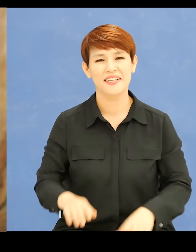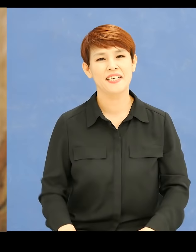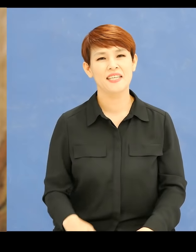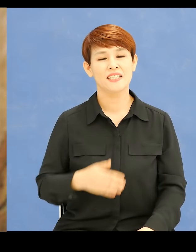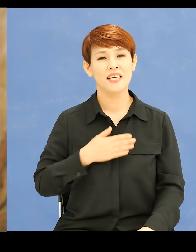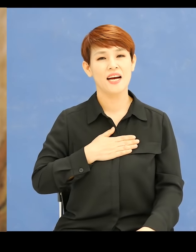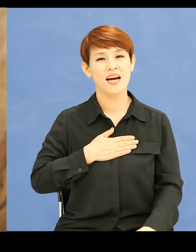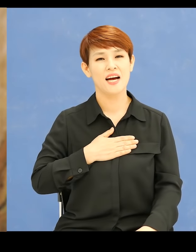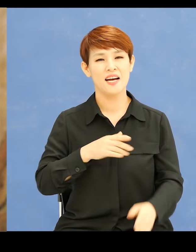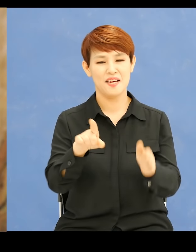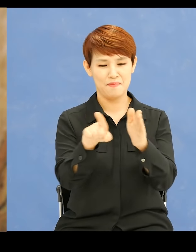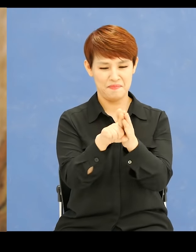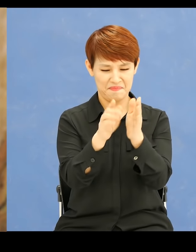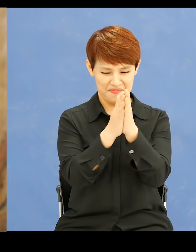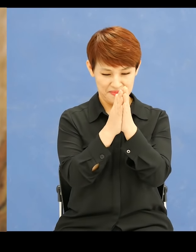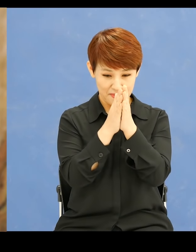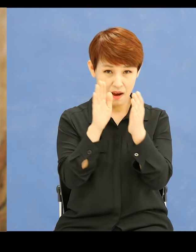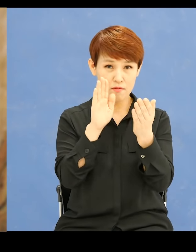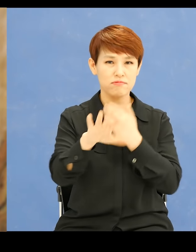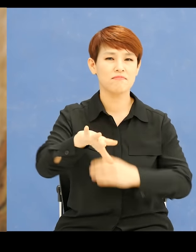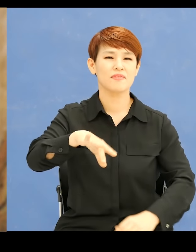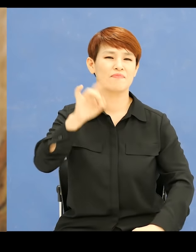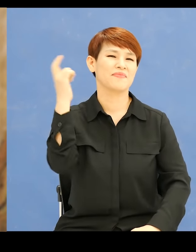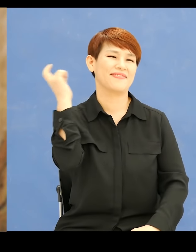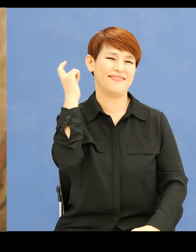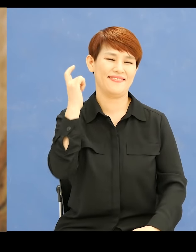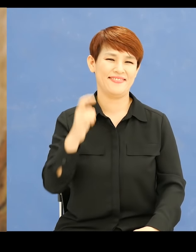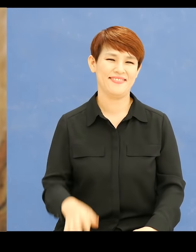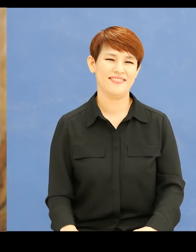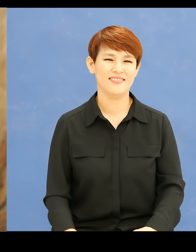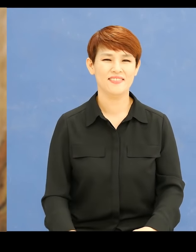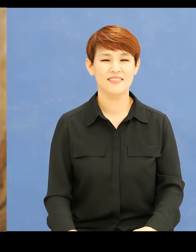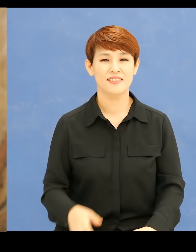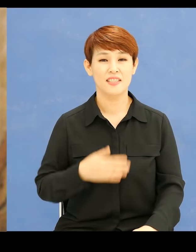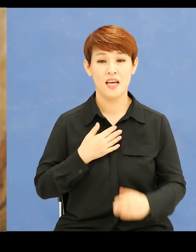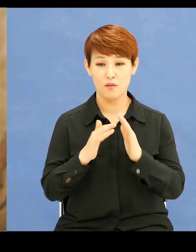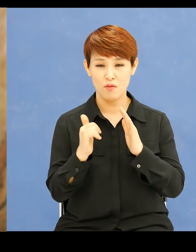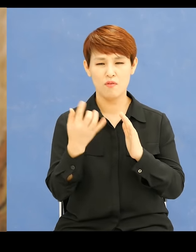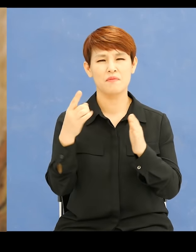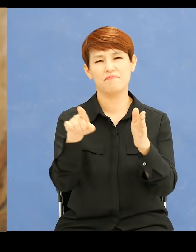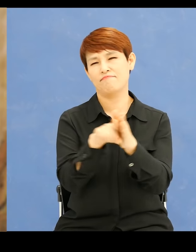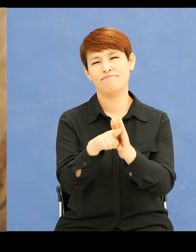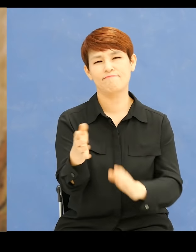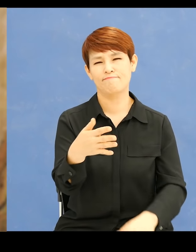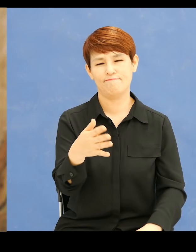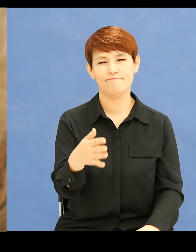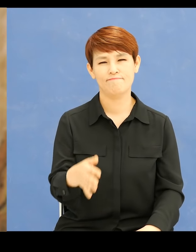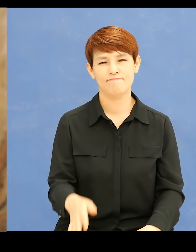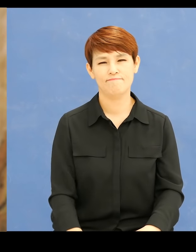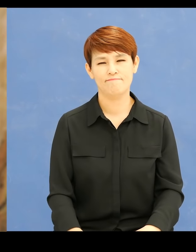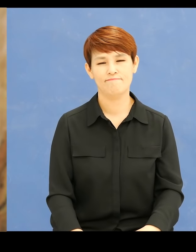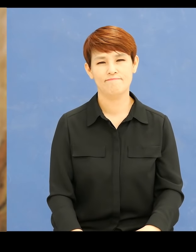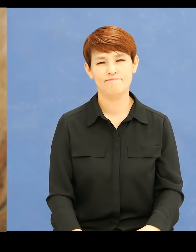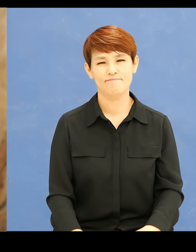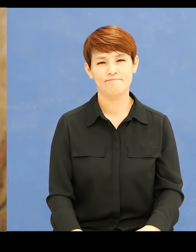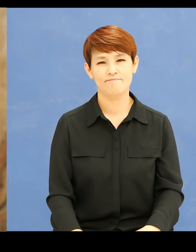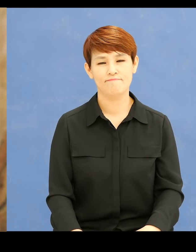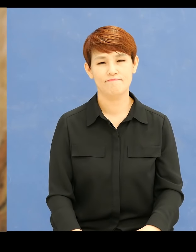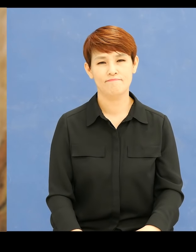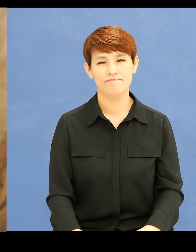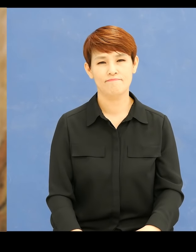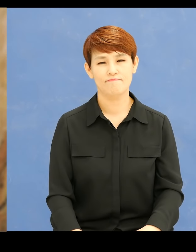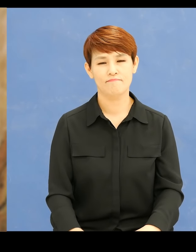있으셨던 거예요? 제가 처음 들은 찬양입니다. 이게. 처음이요? 처음 제가 이제 믿지 않는 가정에서 네. 뭐 태어나고 자랐기